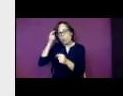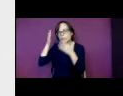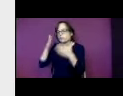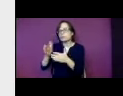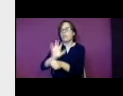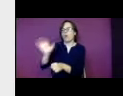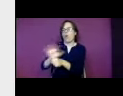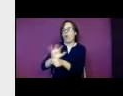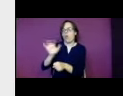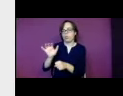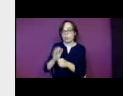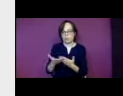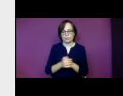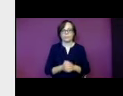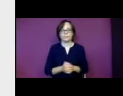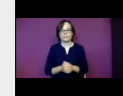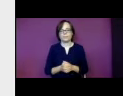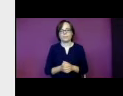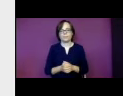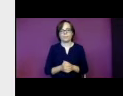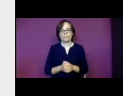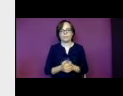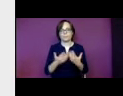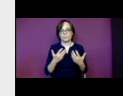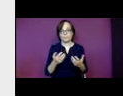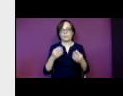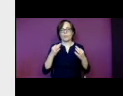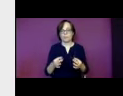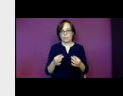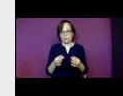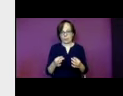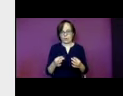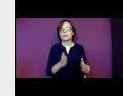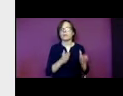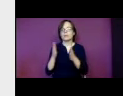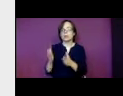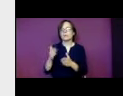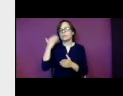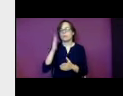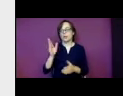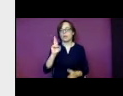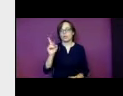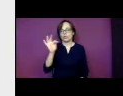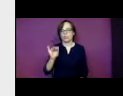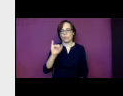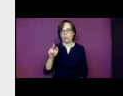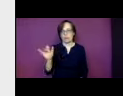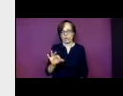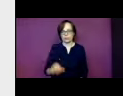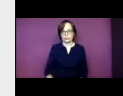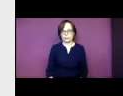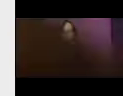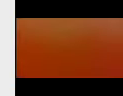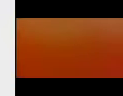do kwestii, której mówi dalej Krzysztof Janos. Tak, myślę,